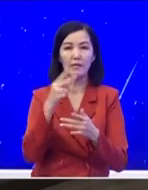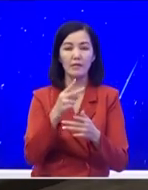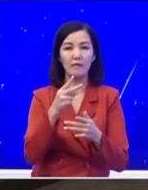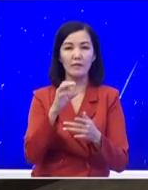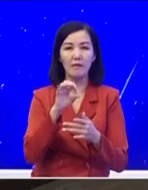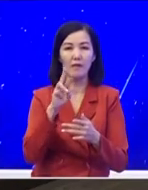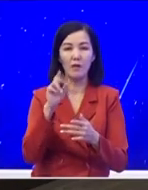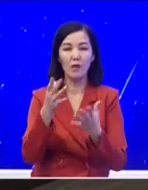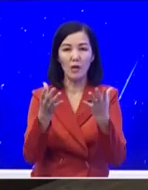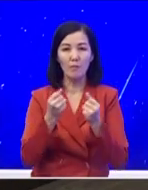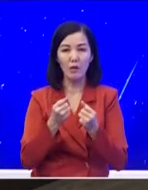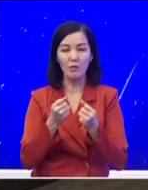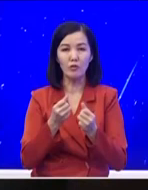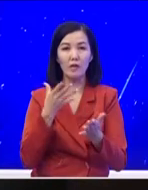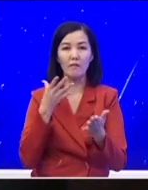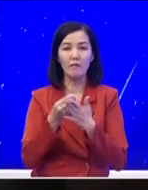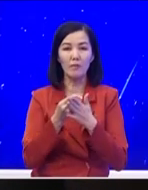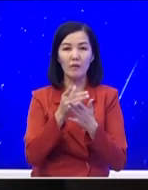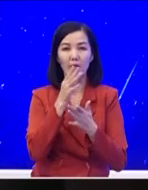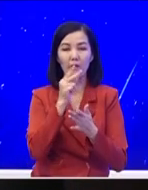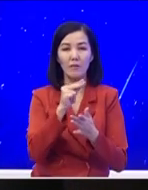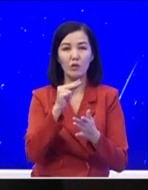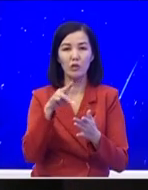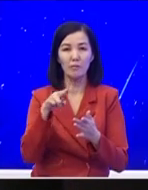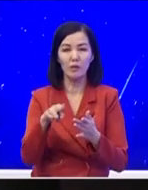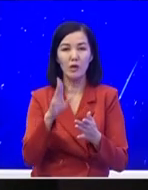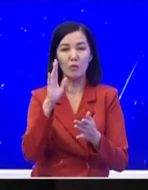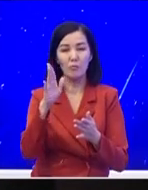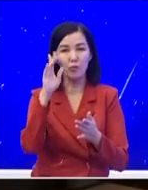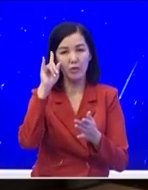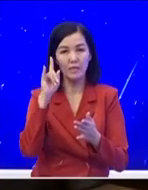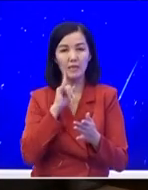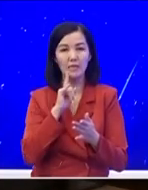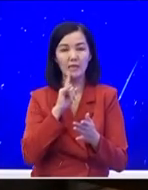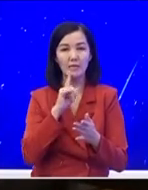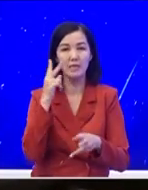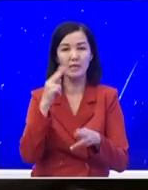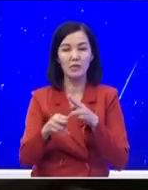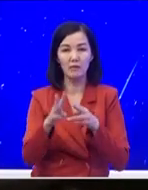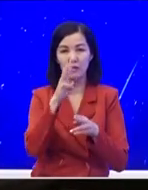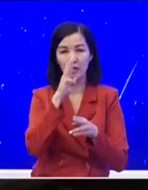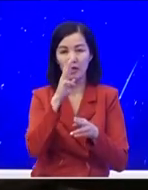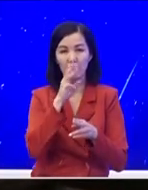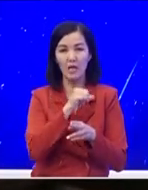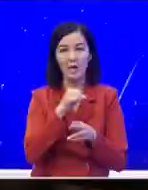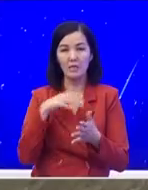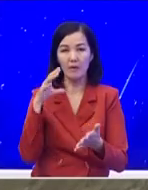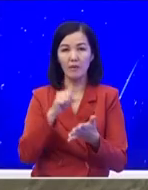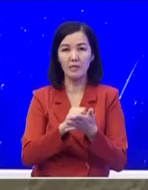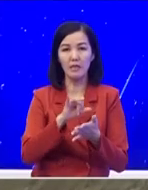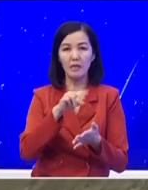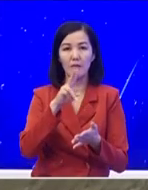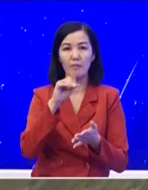июля. Получать единовременную выплату, как и во время ЧП, будут казахстанцы, лишившиеся дохода. Это самозанятые, ИП и